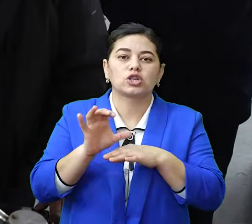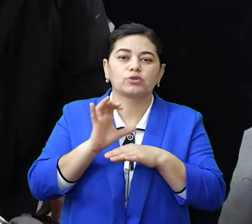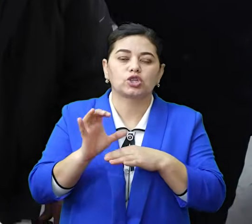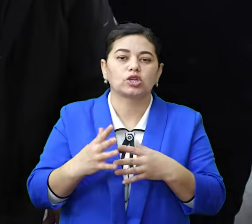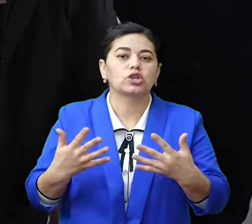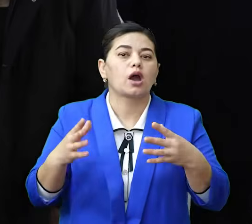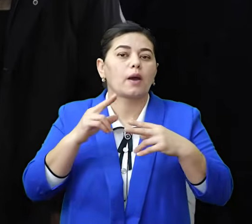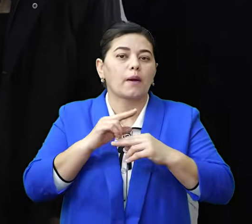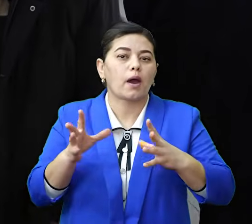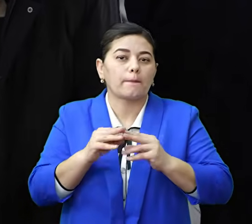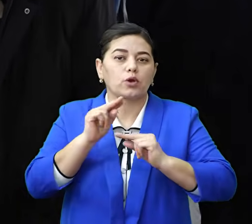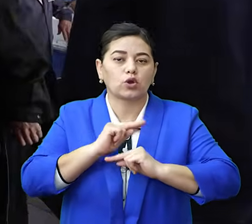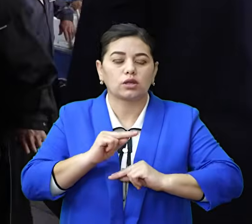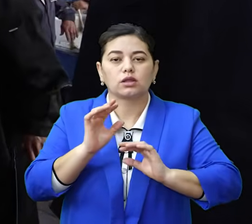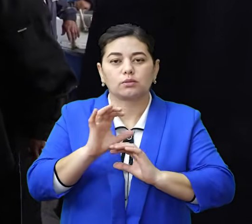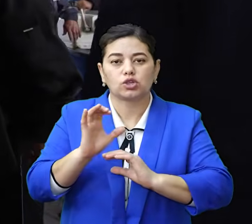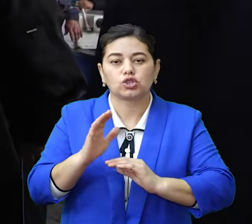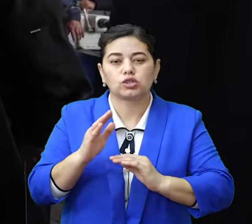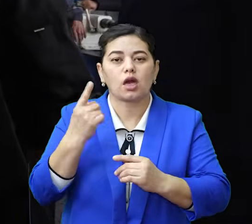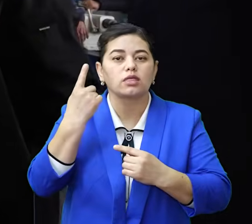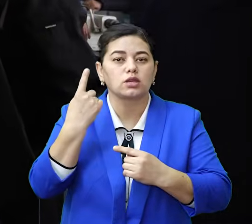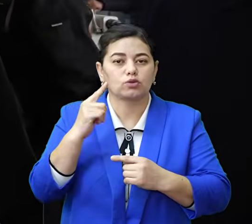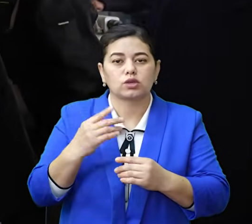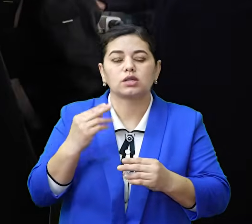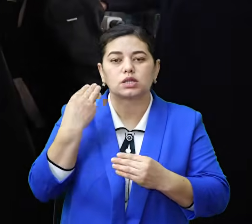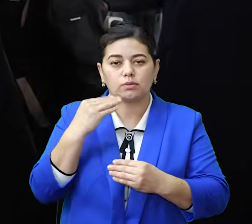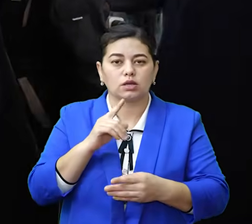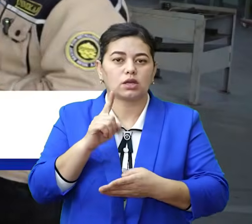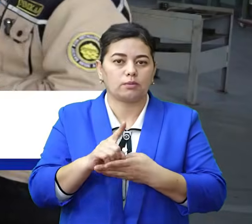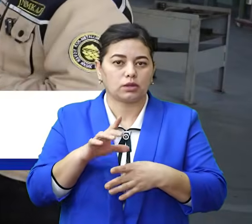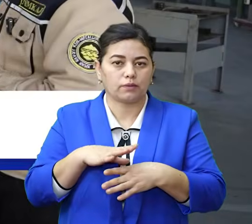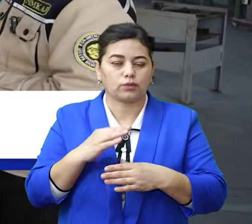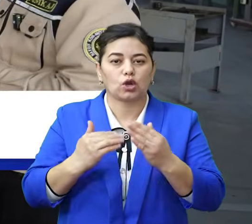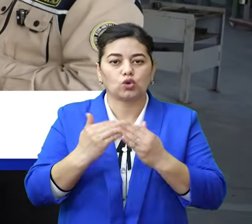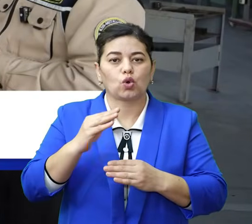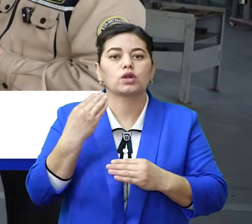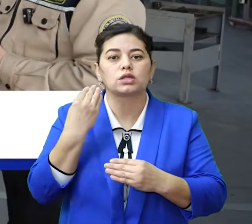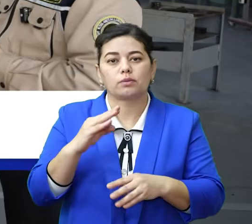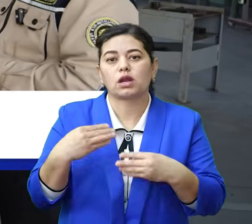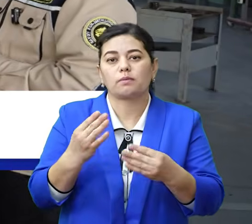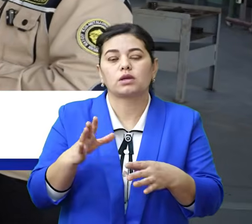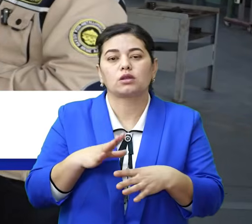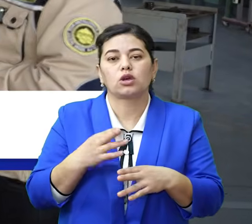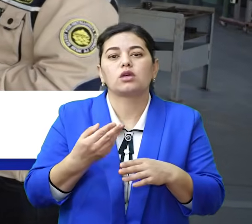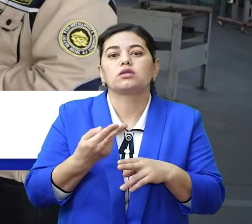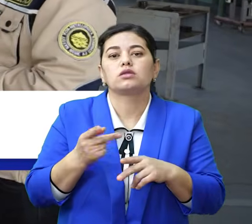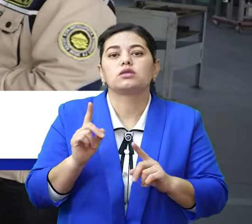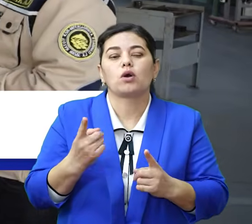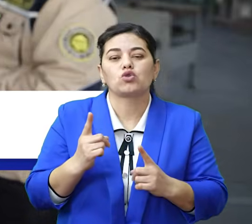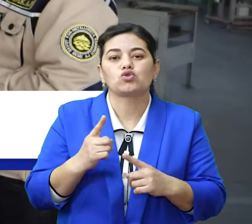chiqarish hamkorligini ta'minlash borasidagi tashabbusi samarasi albatta. Yuqori samara beradi. Nima uchun